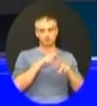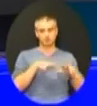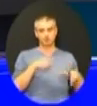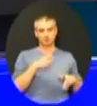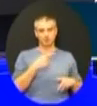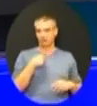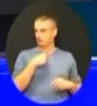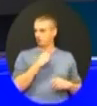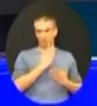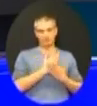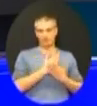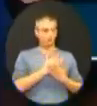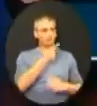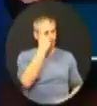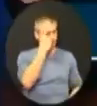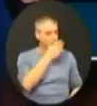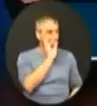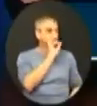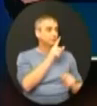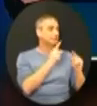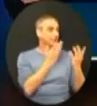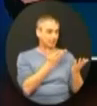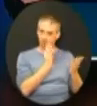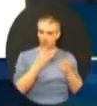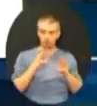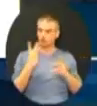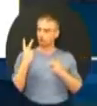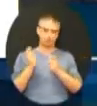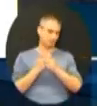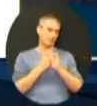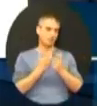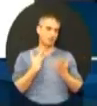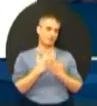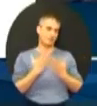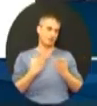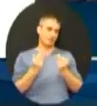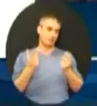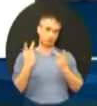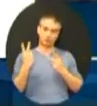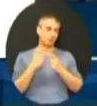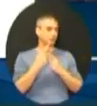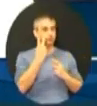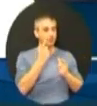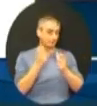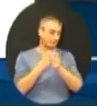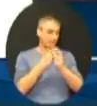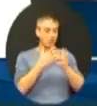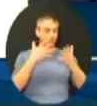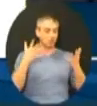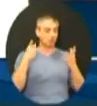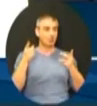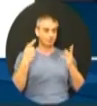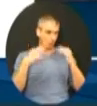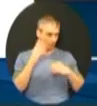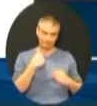שבו אנחנו לא כלא אב אנחנו כבר לא במצב של שיטה דו מפלגתיות שתי המפלגות הגדולות שמהוות